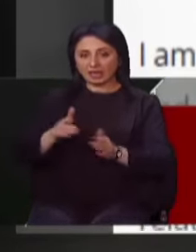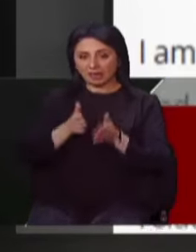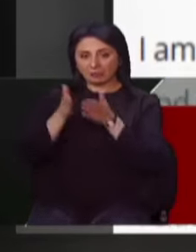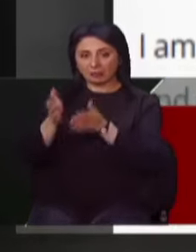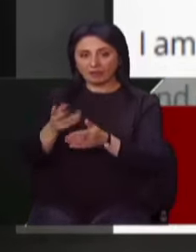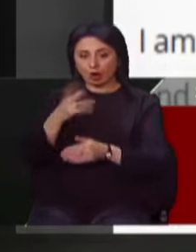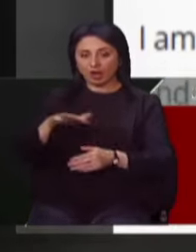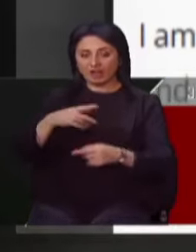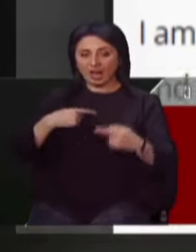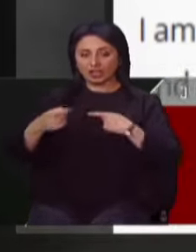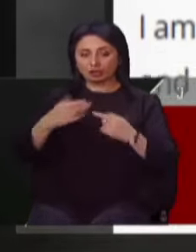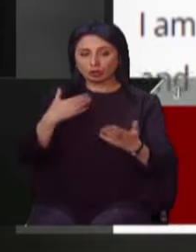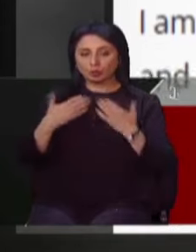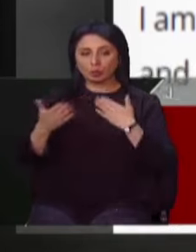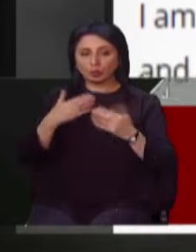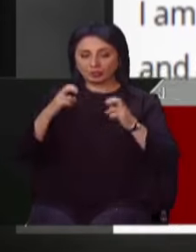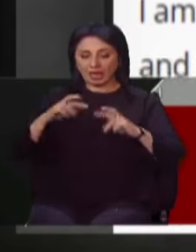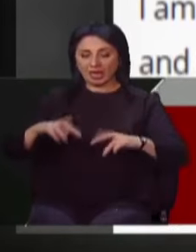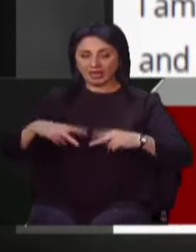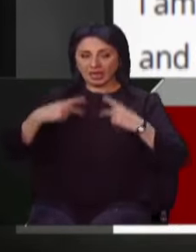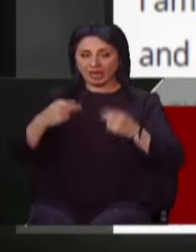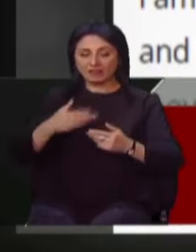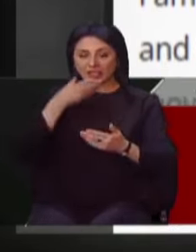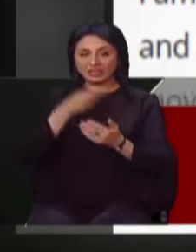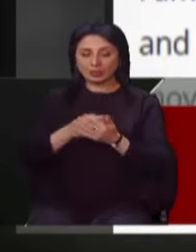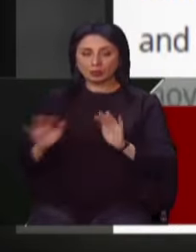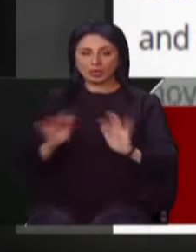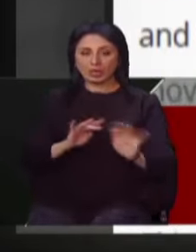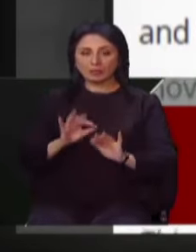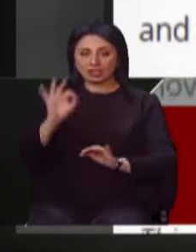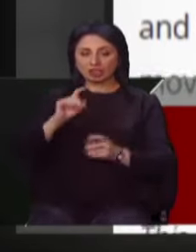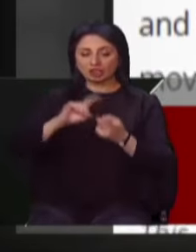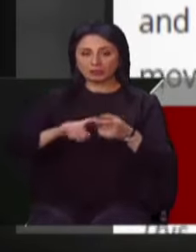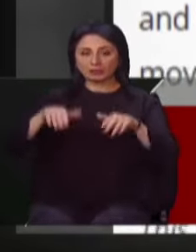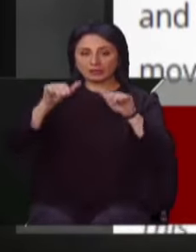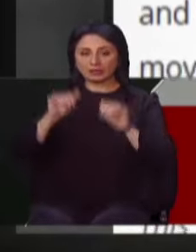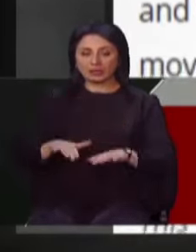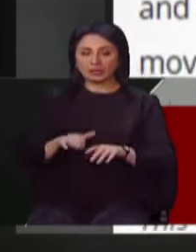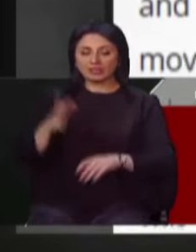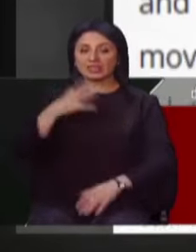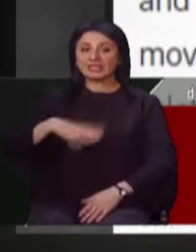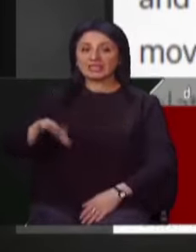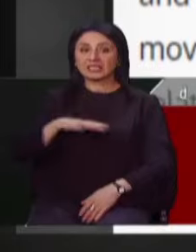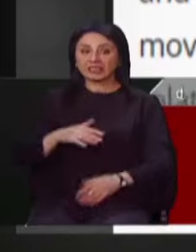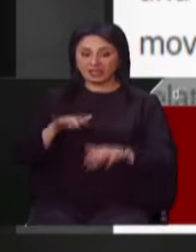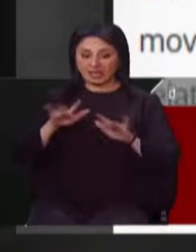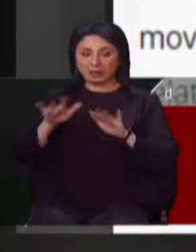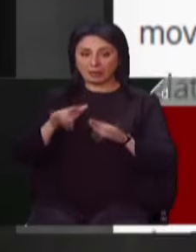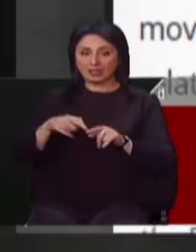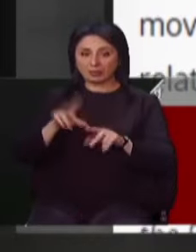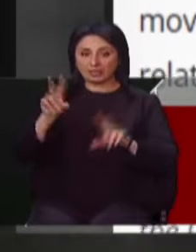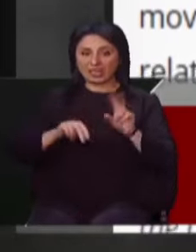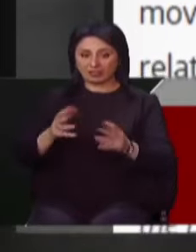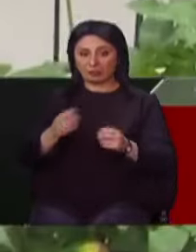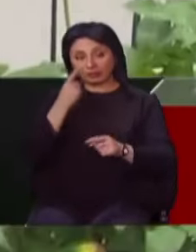მისწრაფებებისკენ. ორ ქვეყანას შორის ურთიერთობის გადახედვისას საკუთარი ქმედებების შესახებ გადაწყვეტილებებს საქართველოს ქმედებების